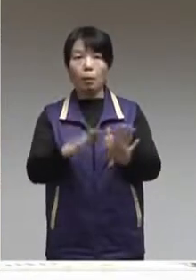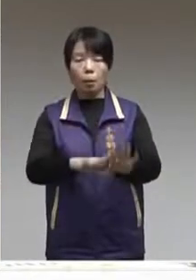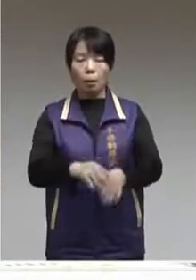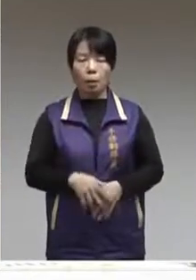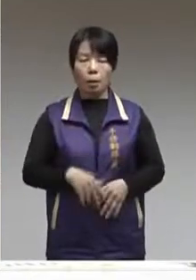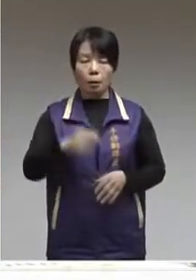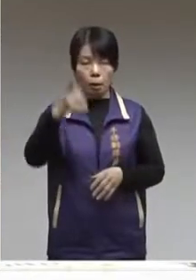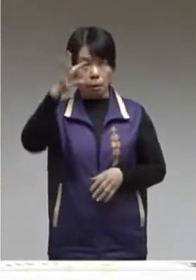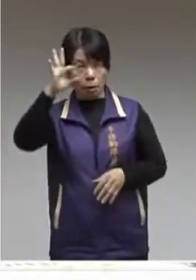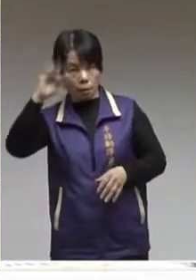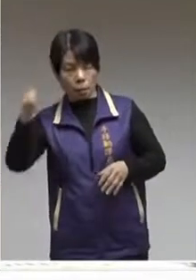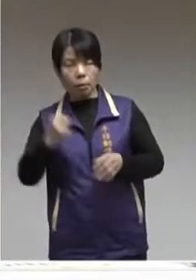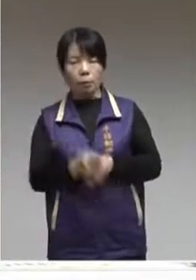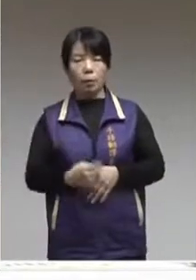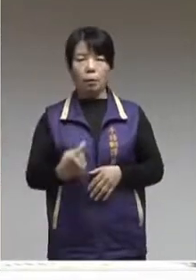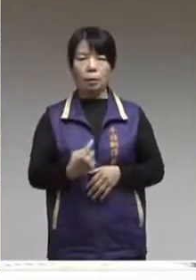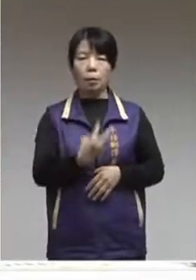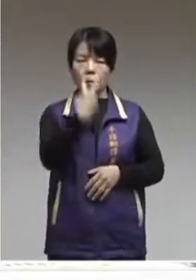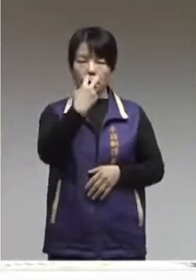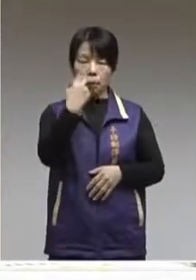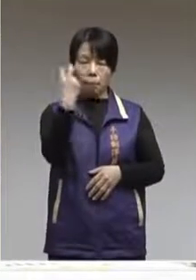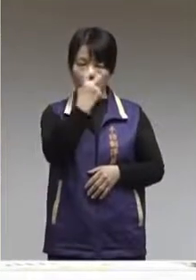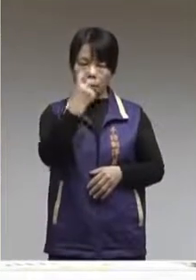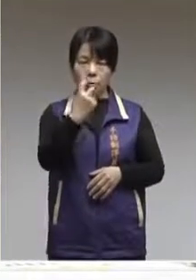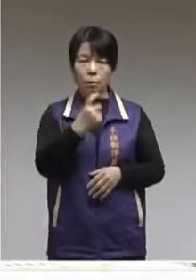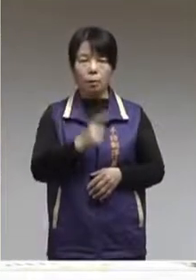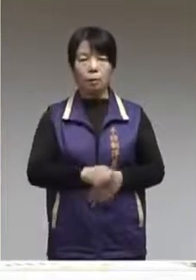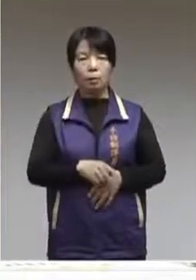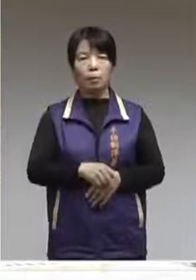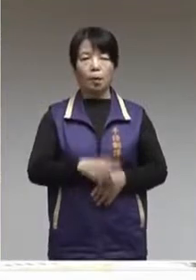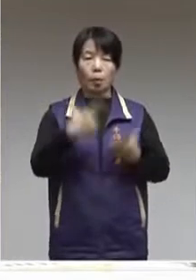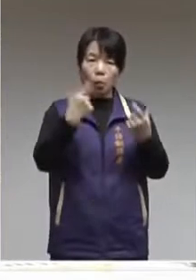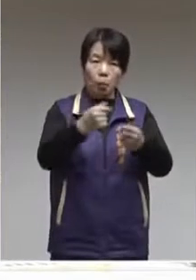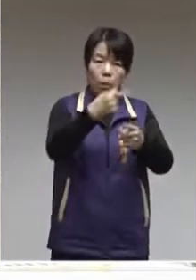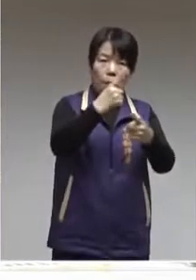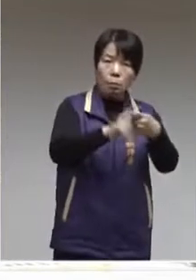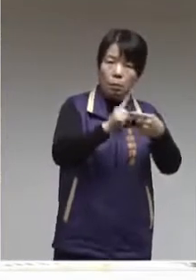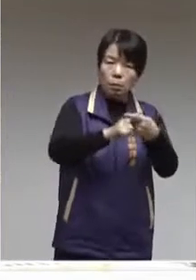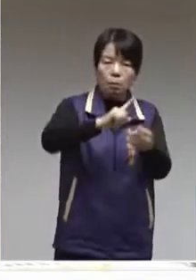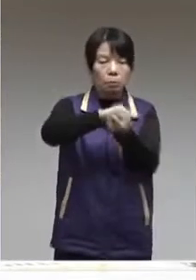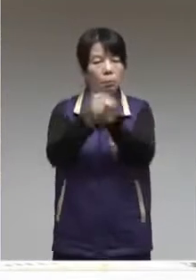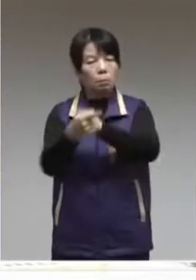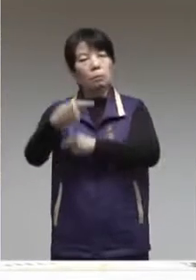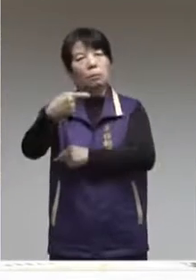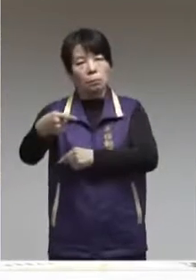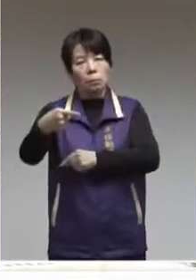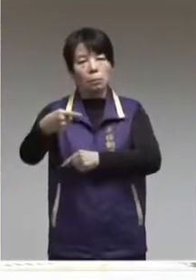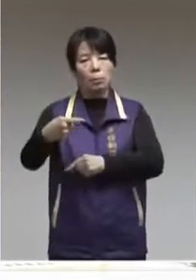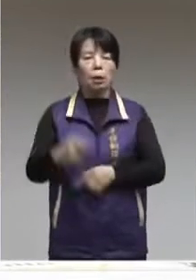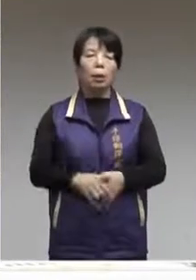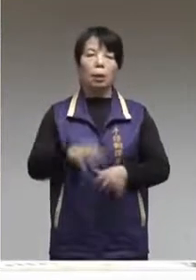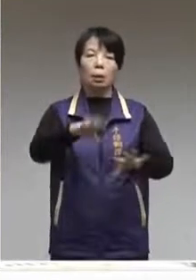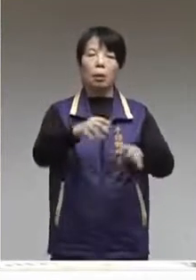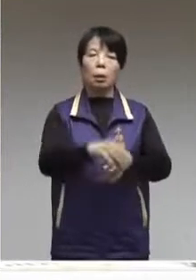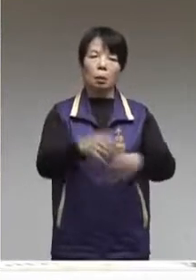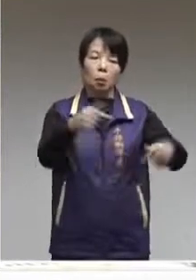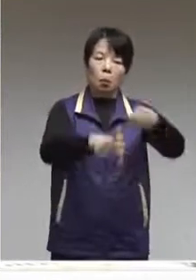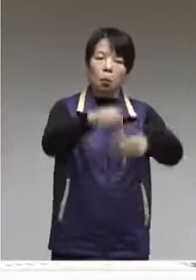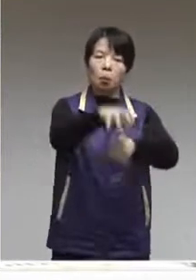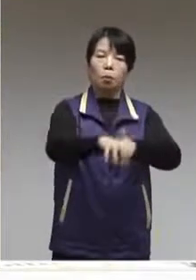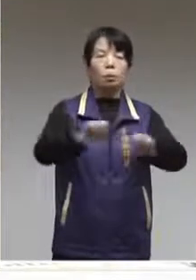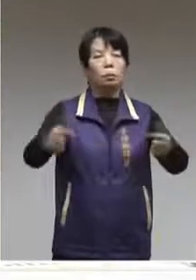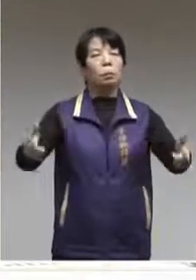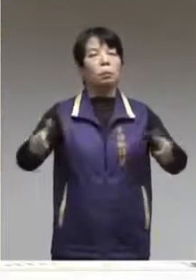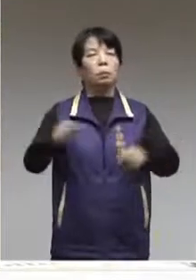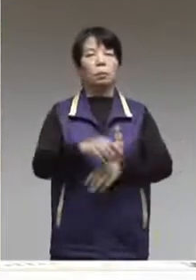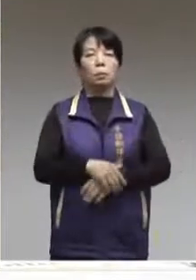采一次的时候，哎，它变成阴性，不同的机器，不同的实验室，好、哦，那我们就要判断说，哎，